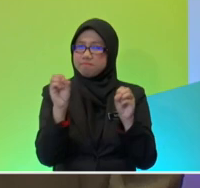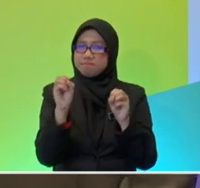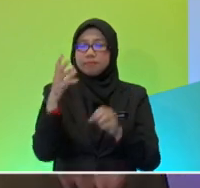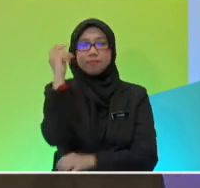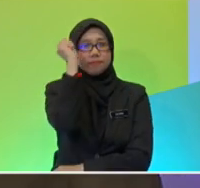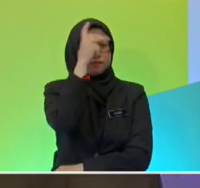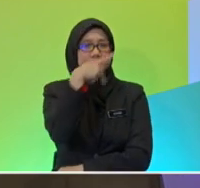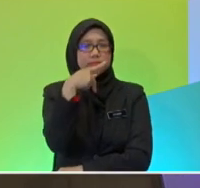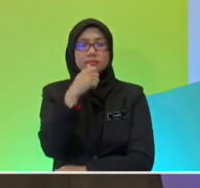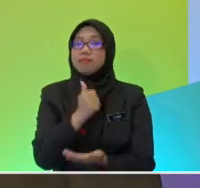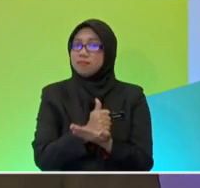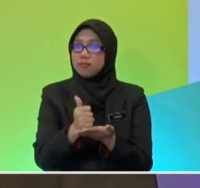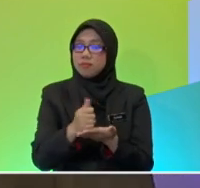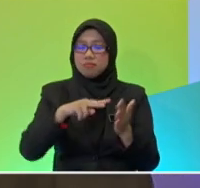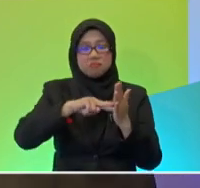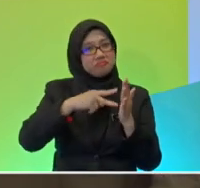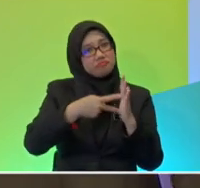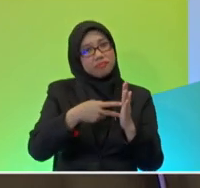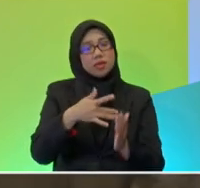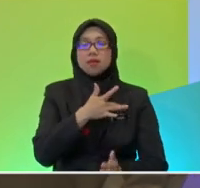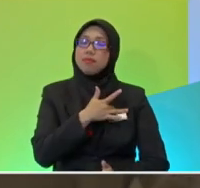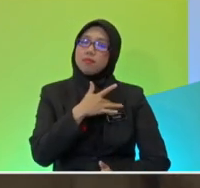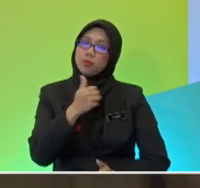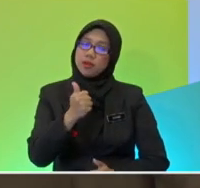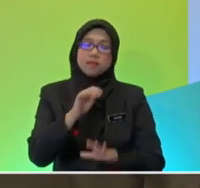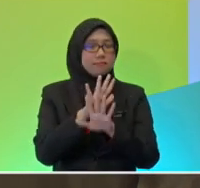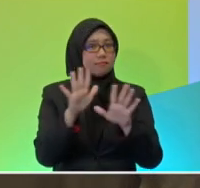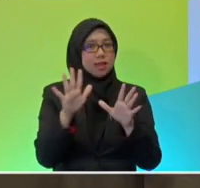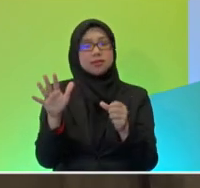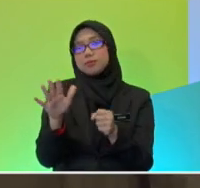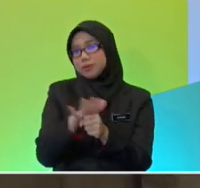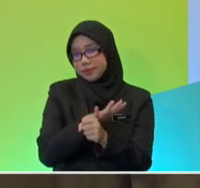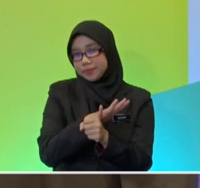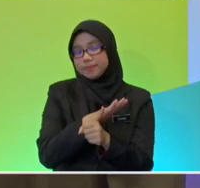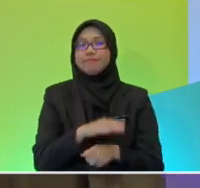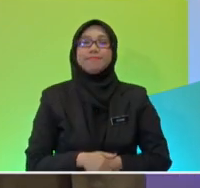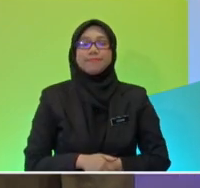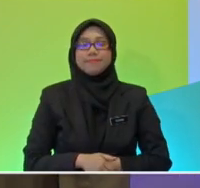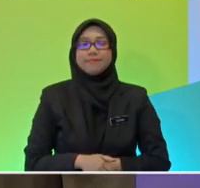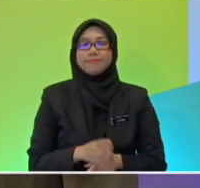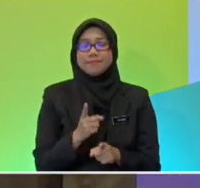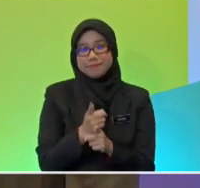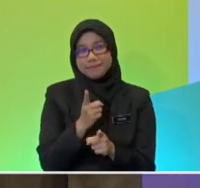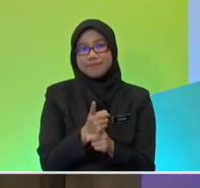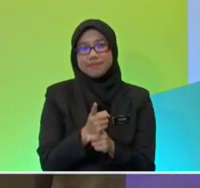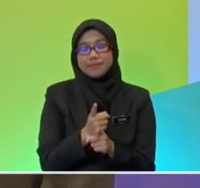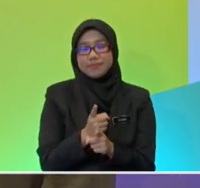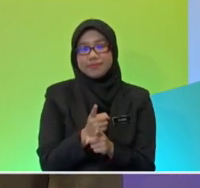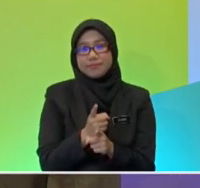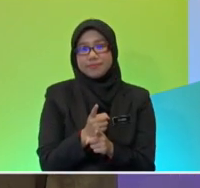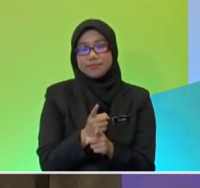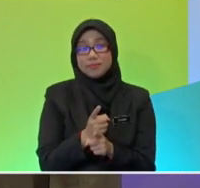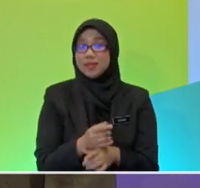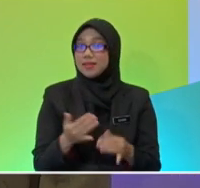seseorang secara otomatis Iman dia tidak sempurna oke baiklah kita pergi kepada